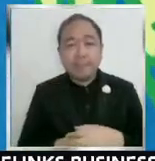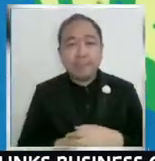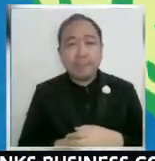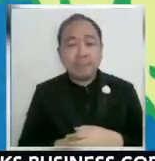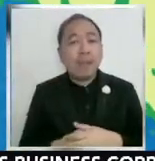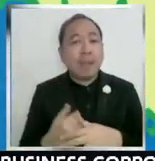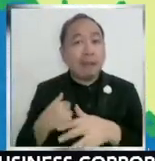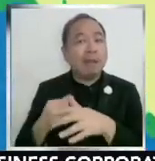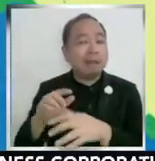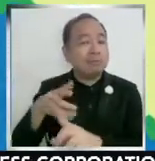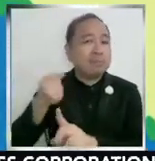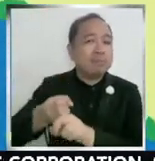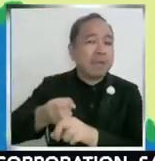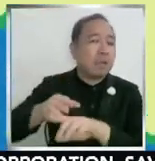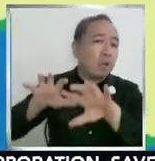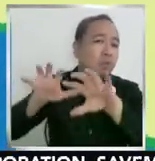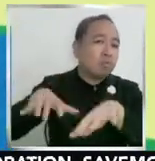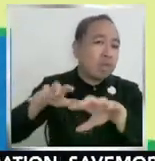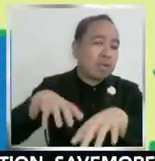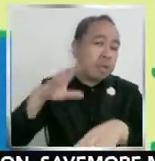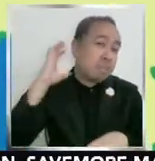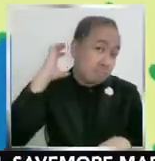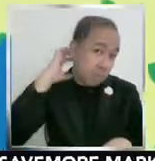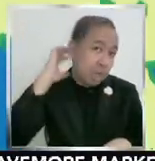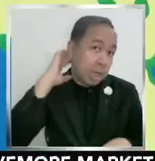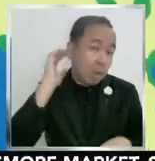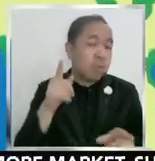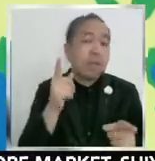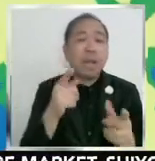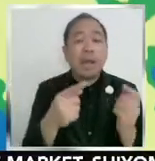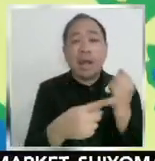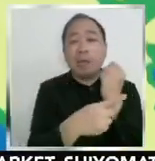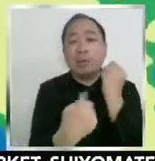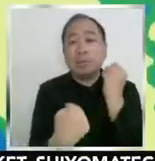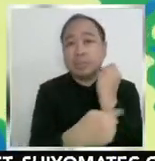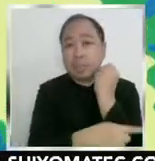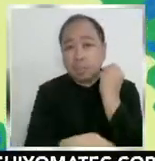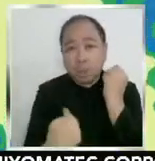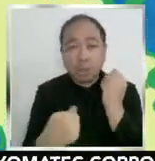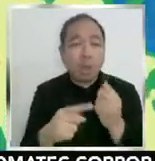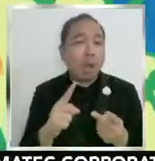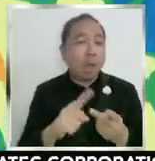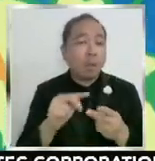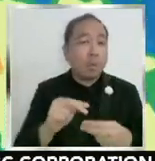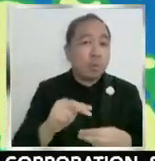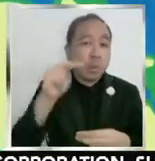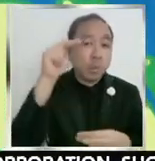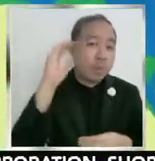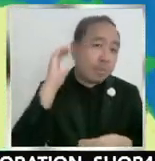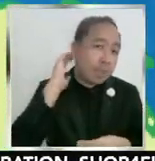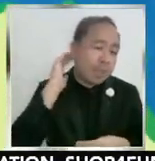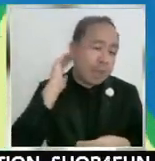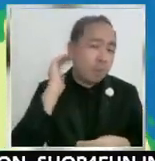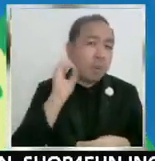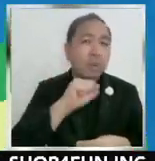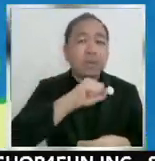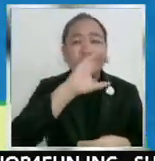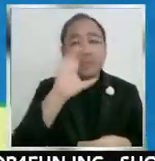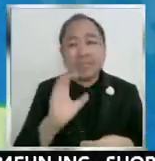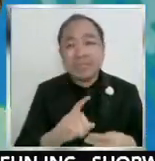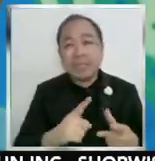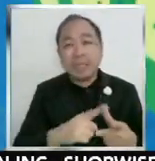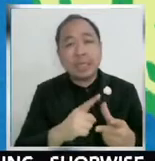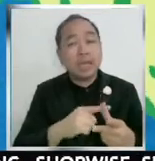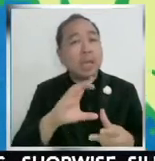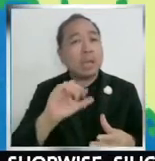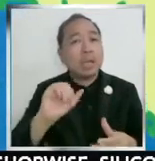ng Mindanao. May matitinding ulan sa Zamboanga Peninsula, Northern Mindanao, Soksarjen, Caraga at Davao